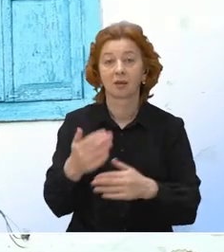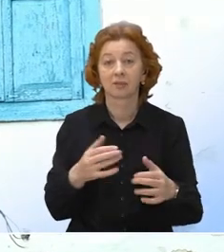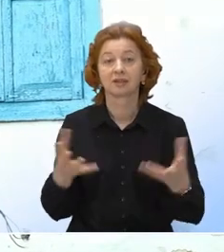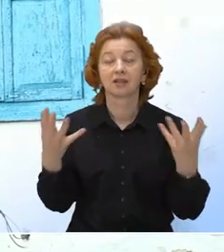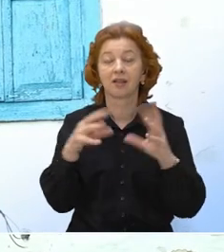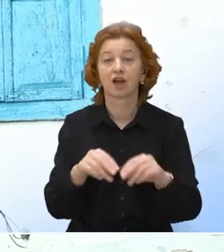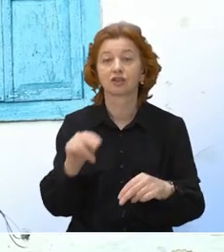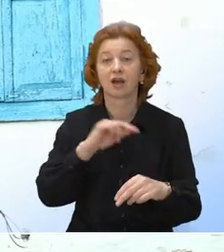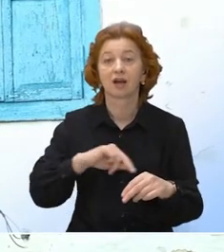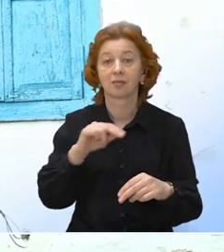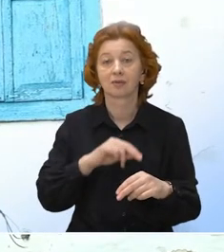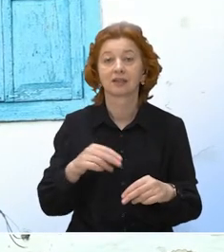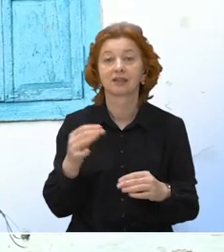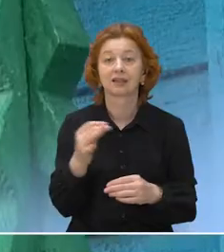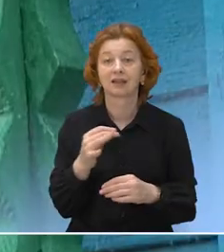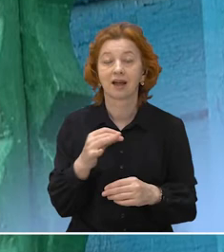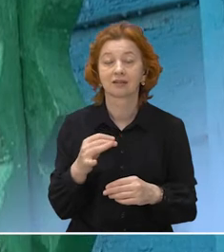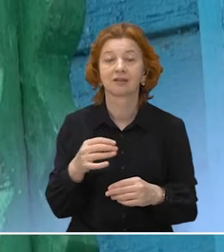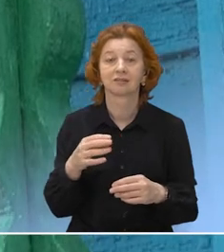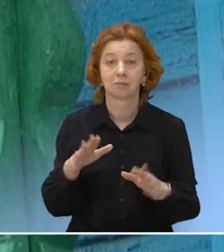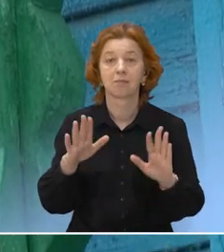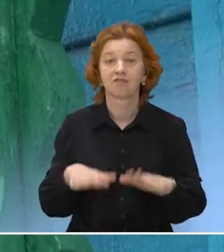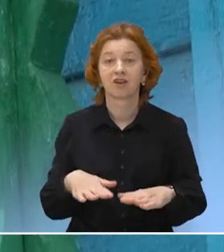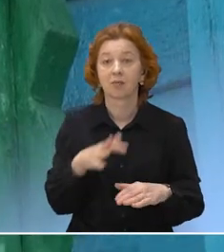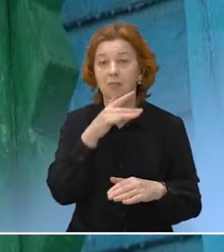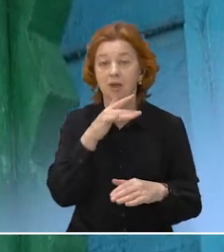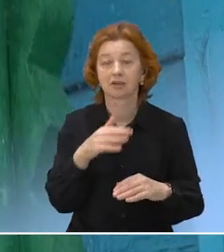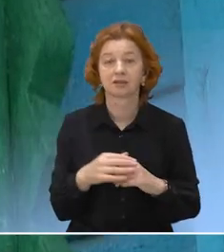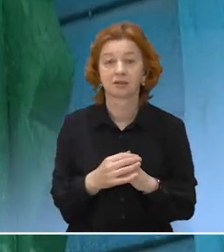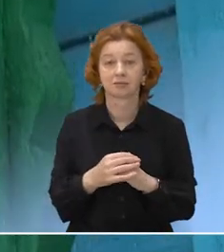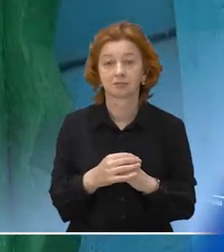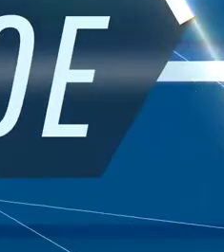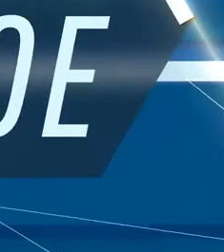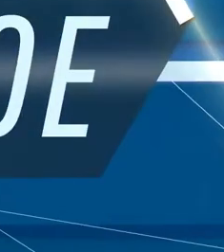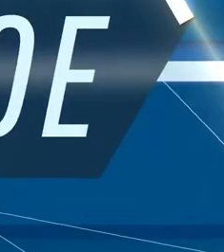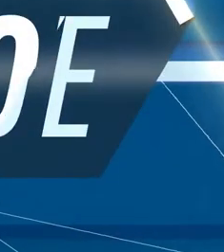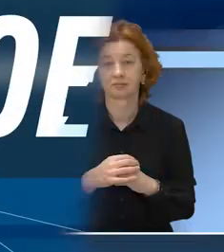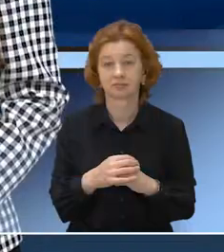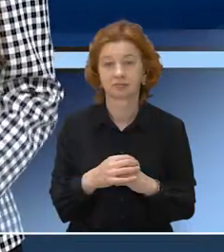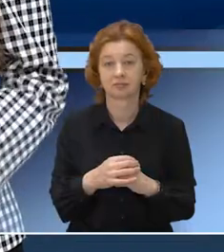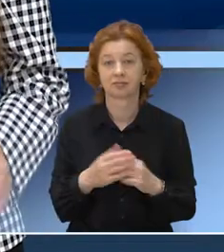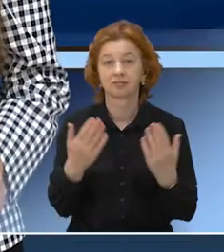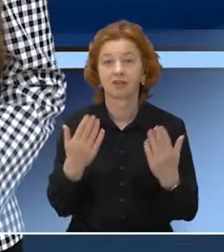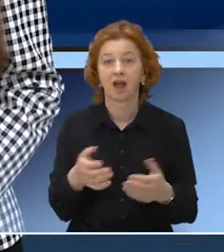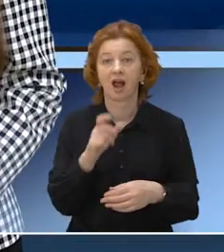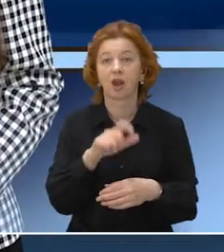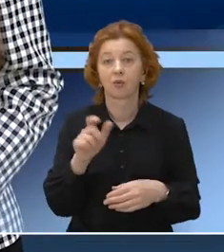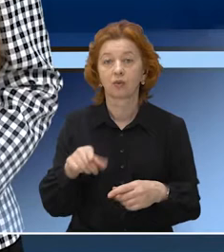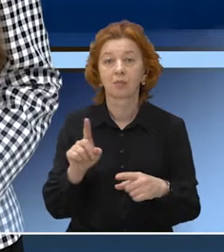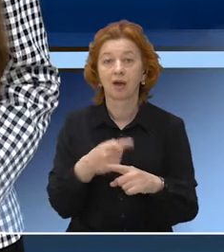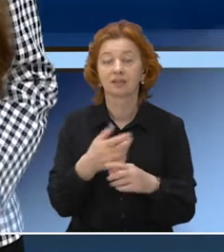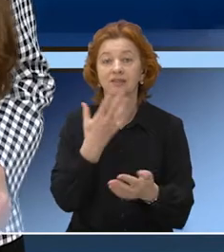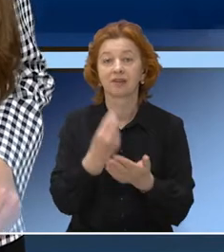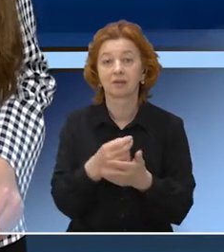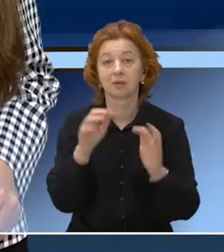поэтапной, слаженной работы. Михаил Игнатенко и Евгений Трочук специально для «Время местное». И о людях,